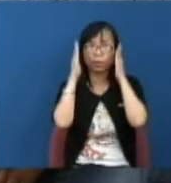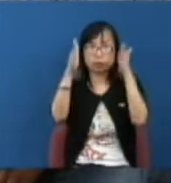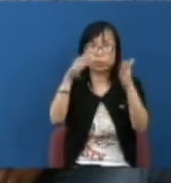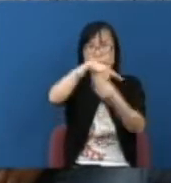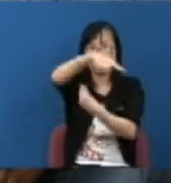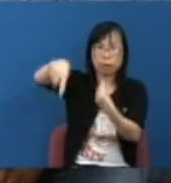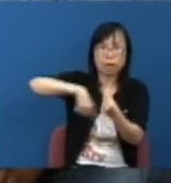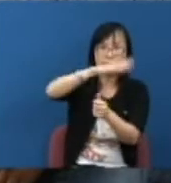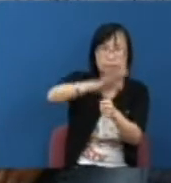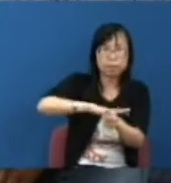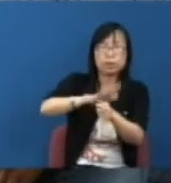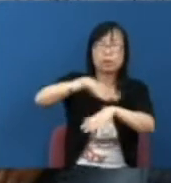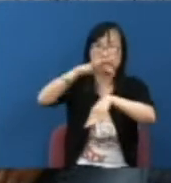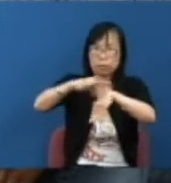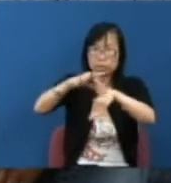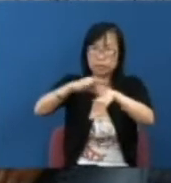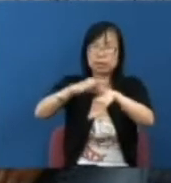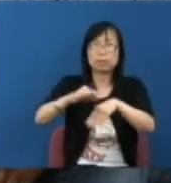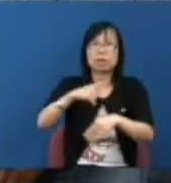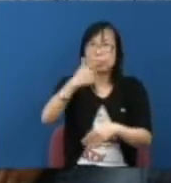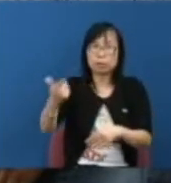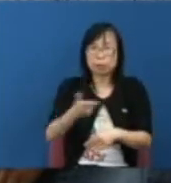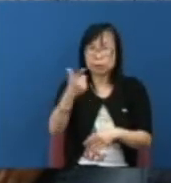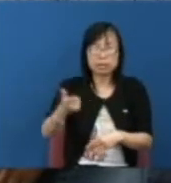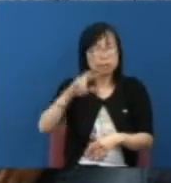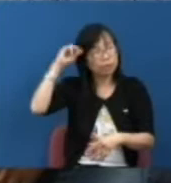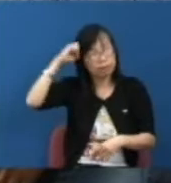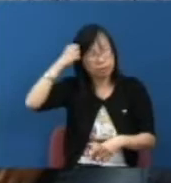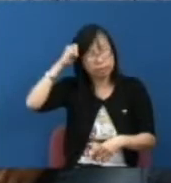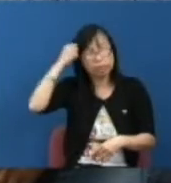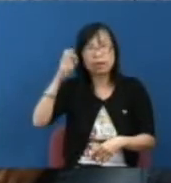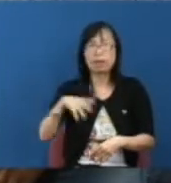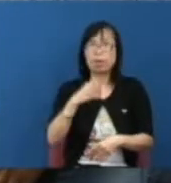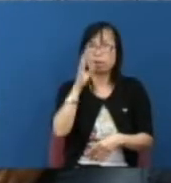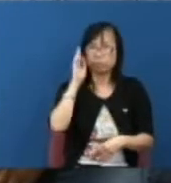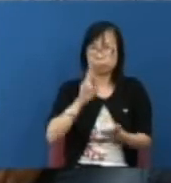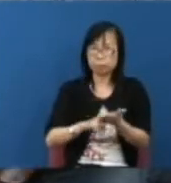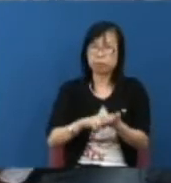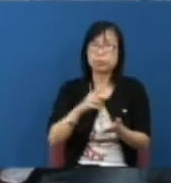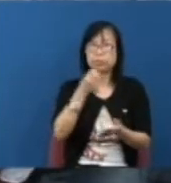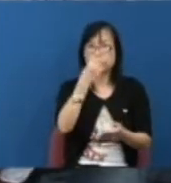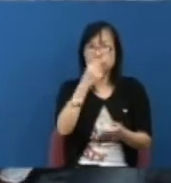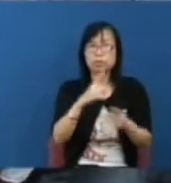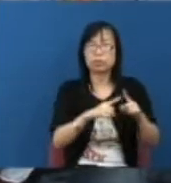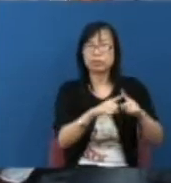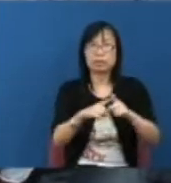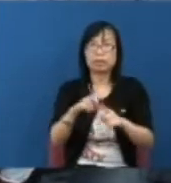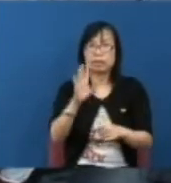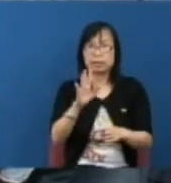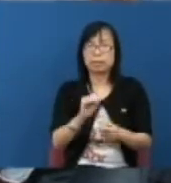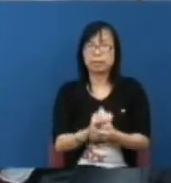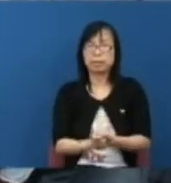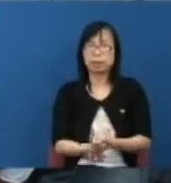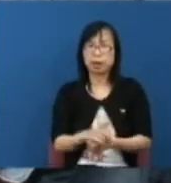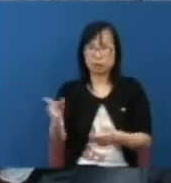保節能呢個角度去肯多諗嘅咧，我相信即係市民唔係用呢個咁嘅角度去睇。 係咯，我哋做個問